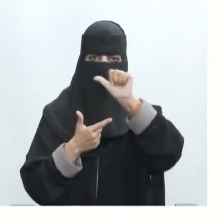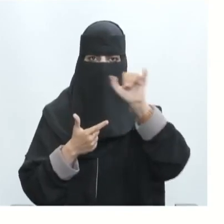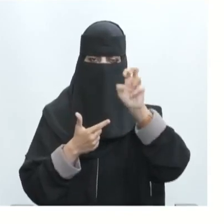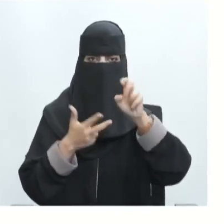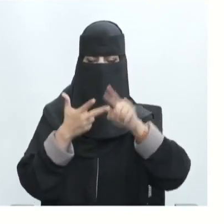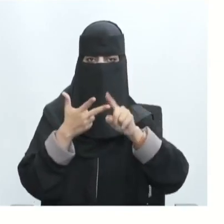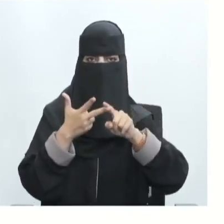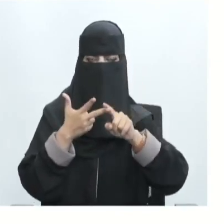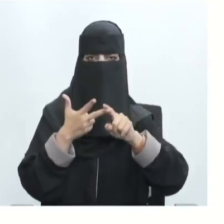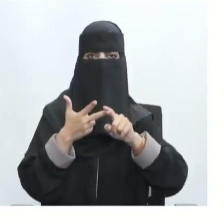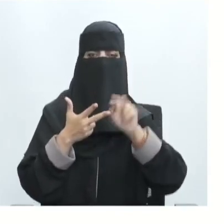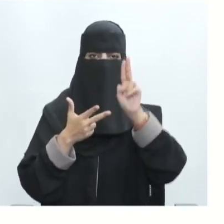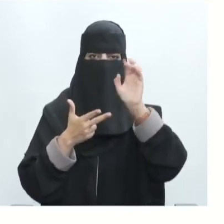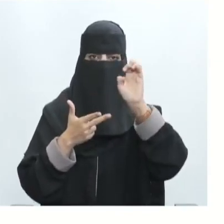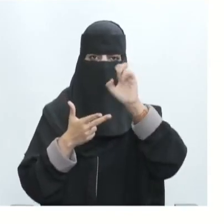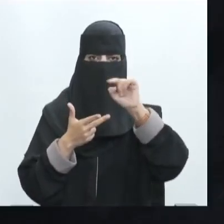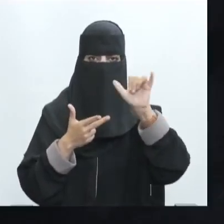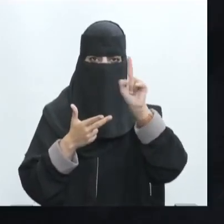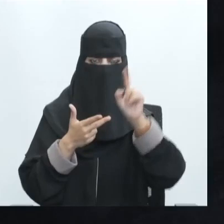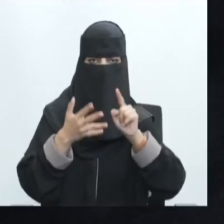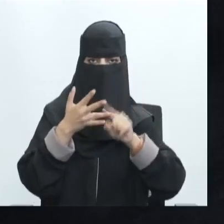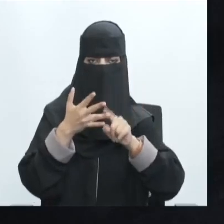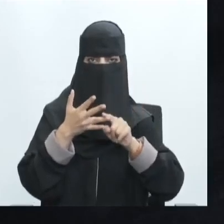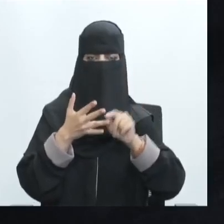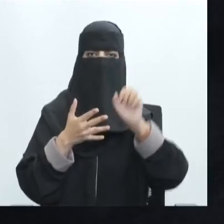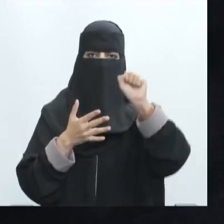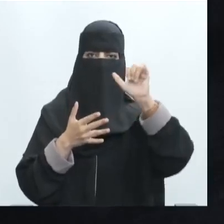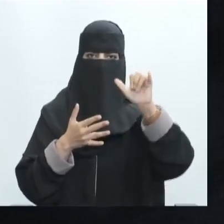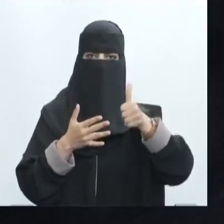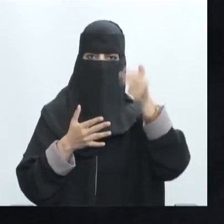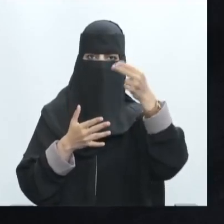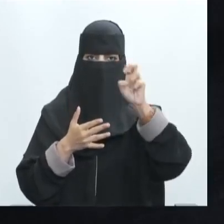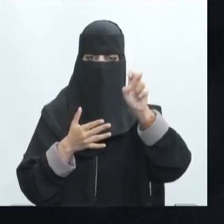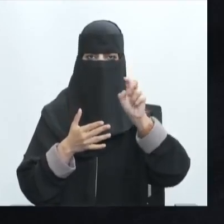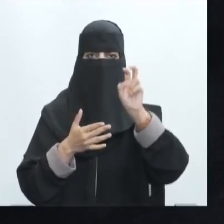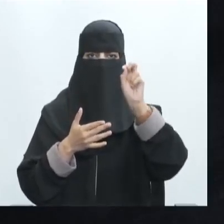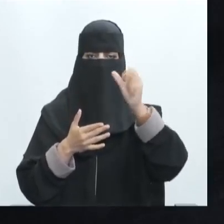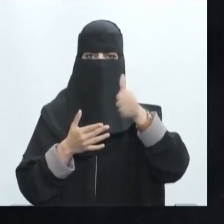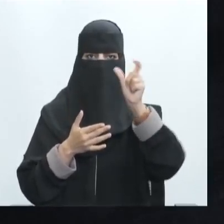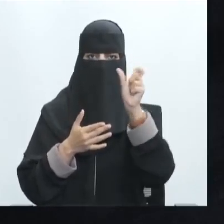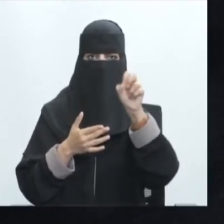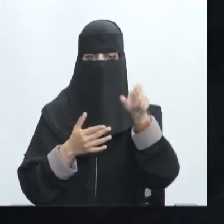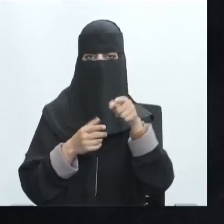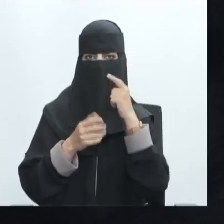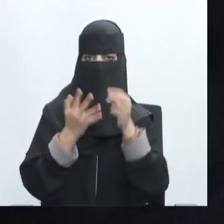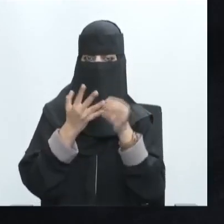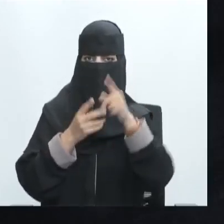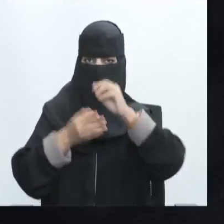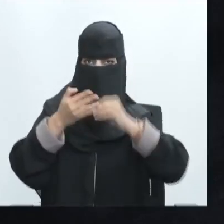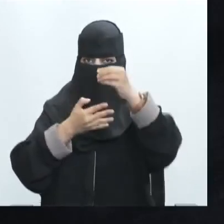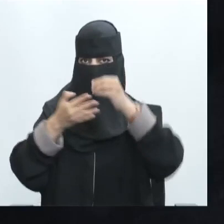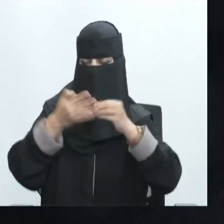ورابعا صياغه القانون وقلنا لا يجوز ان اغير بهذا الترتيب لا